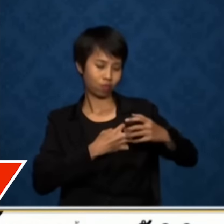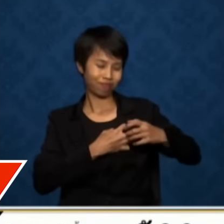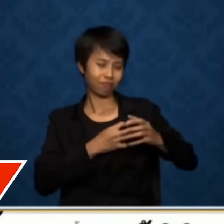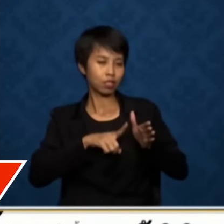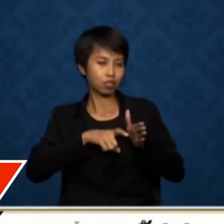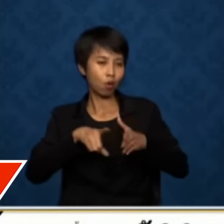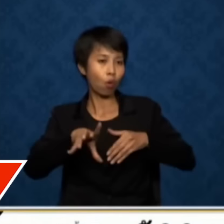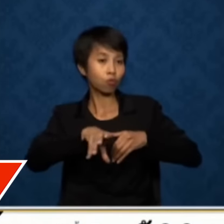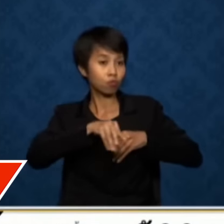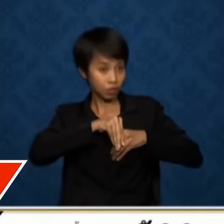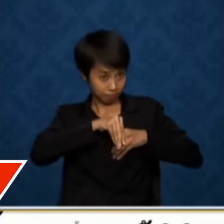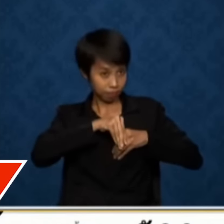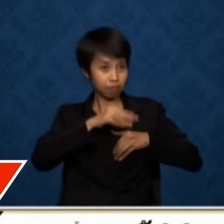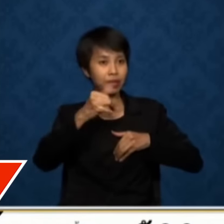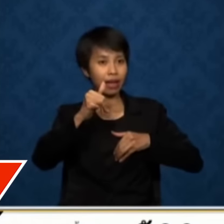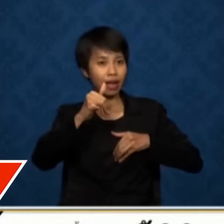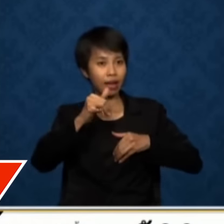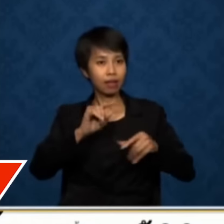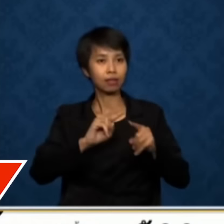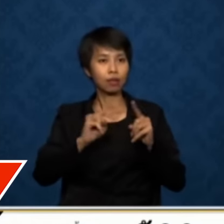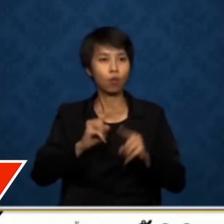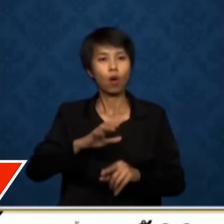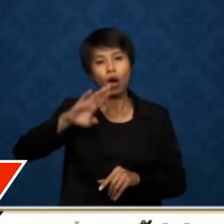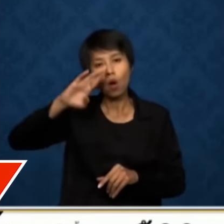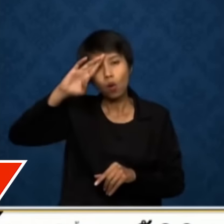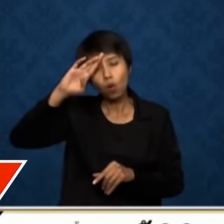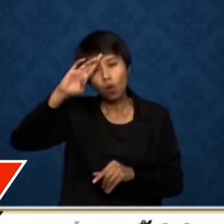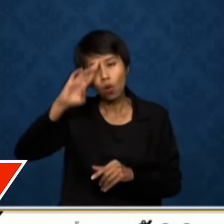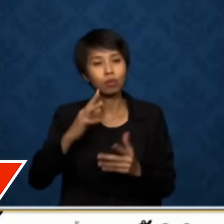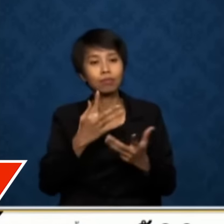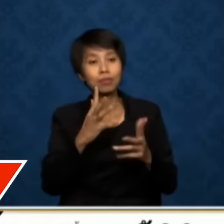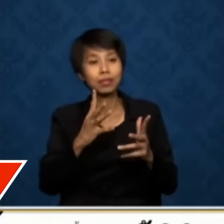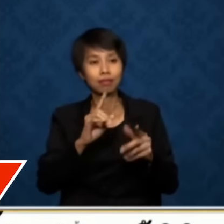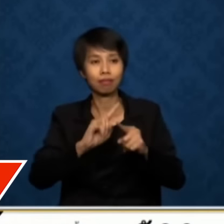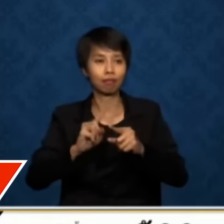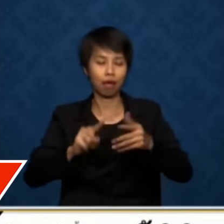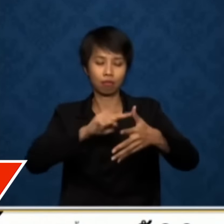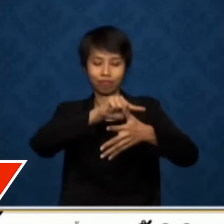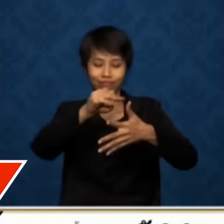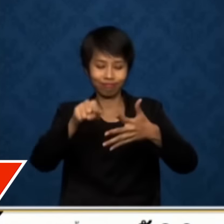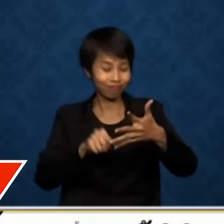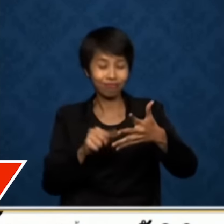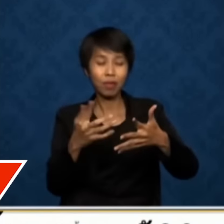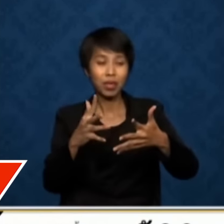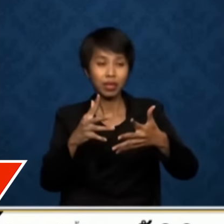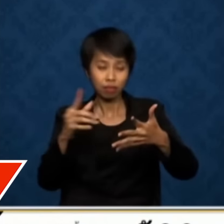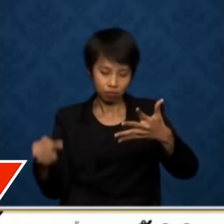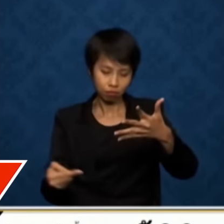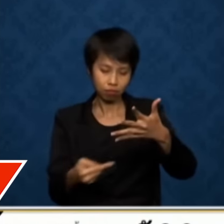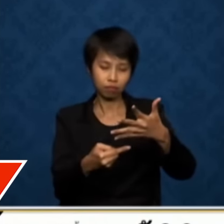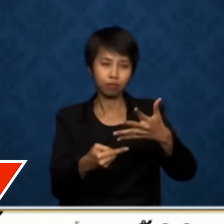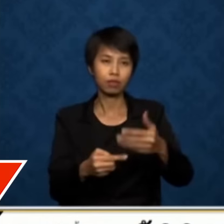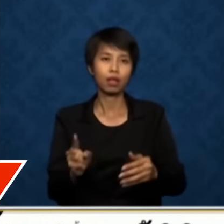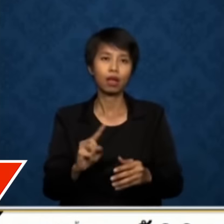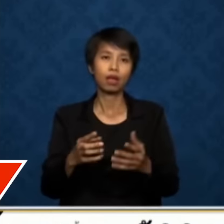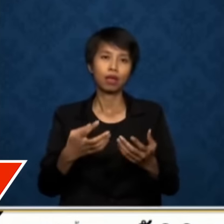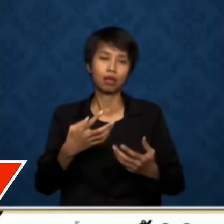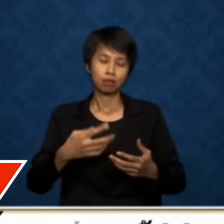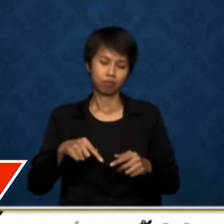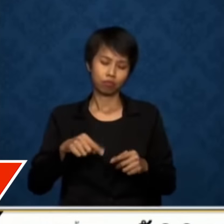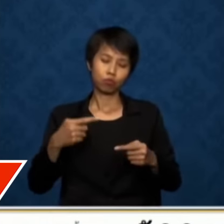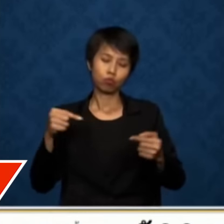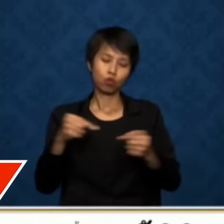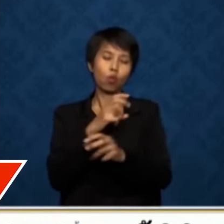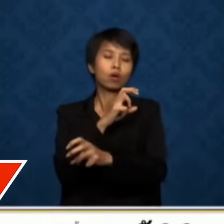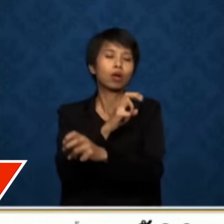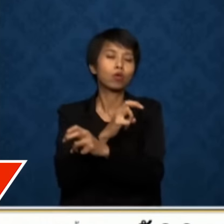ป็นไปได้แต่ถ้าเป็นโรคที่อ่อนๆหน่อยสมมติพวกนั้นไม่มีแล้วพวกที่รุนแรงหาไม่เจอก็มาอาจจะเป็นกระดูกอ่อนตรงนี้อักเสบนิ